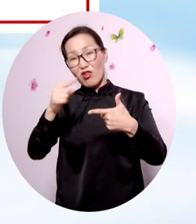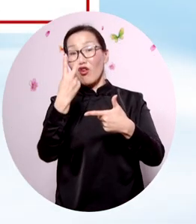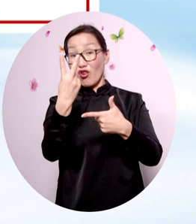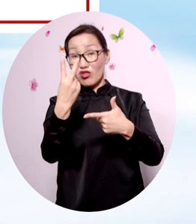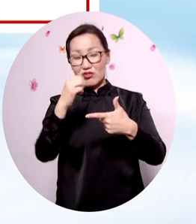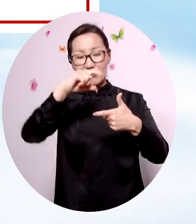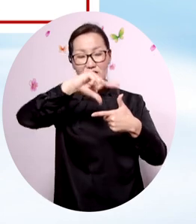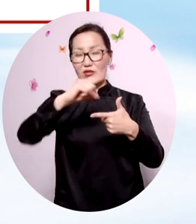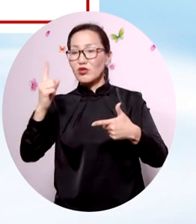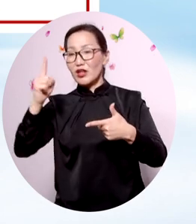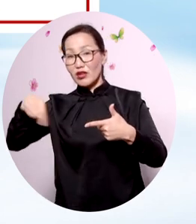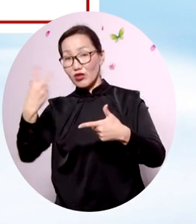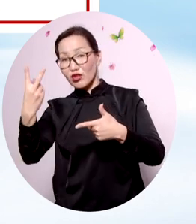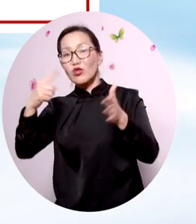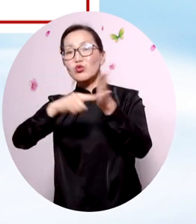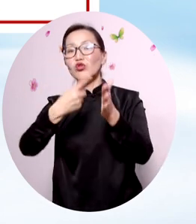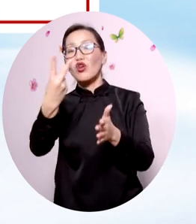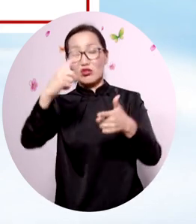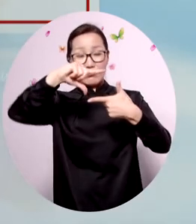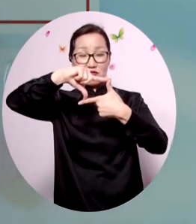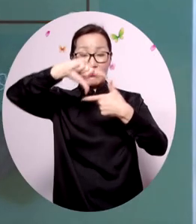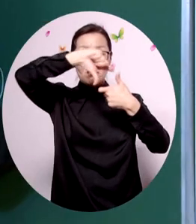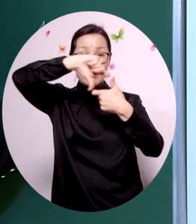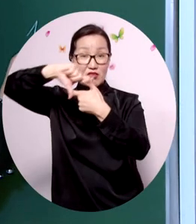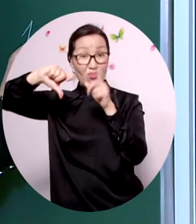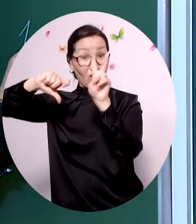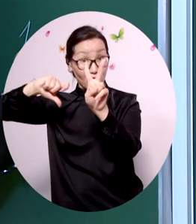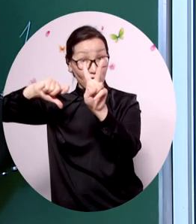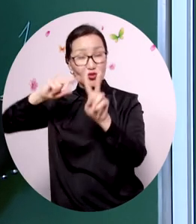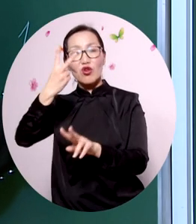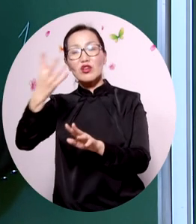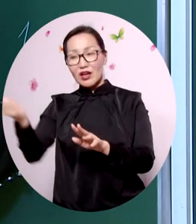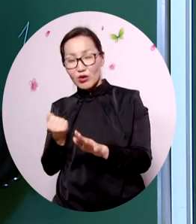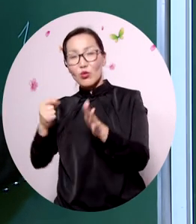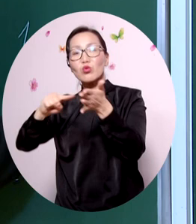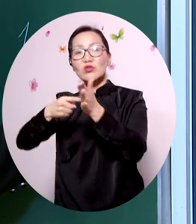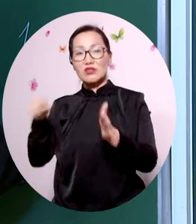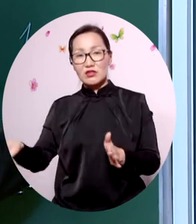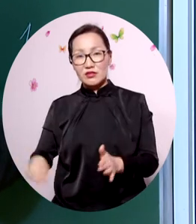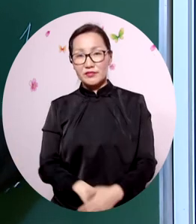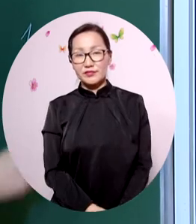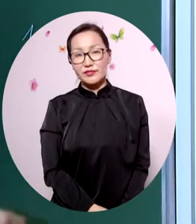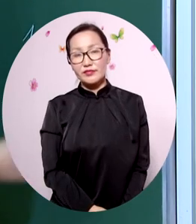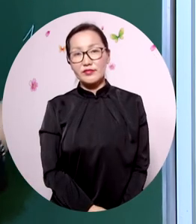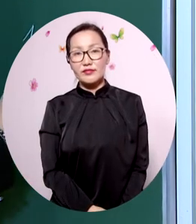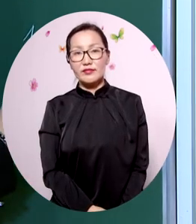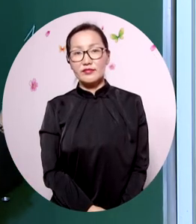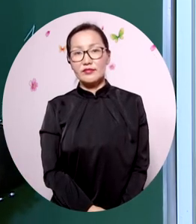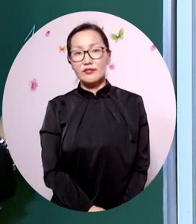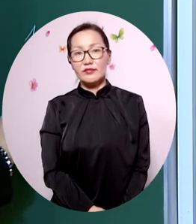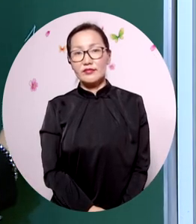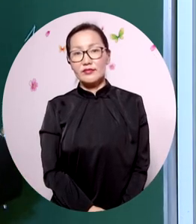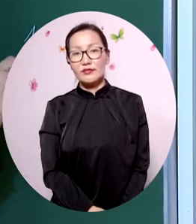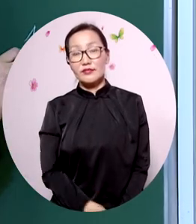бүхэл 12-ыг 2-оор үржүүлнэ. 1 бүхэл 12 см-ийг 2-оор үржүүлье.